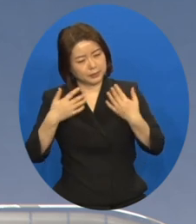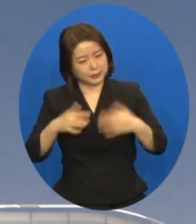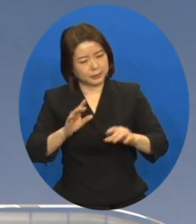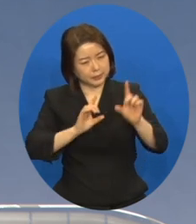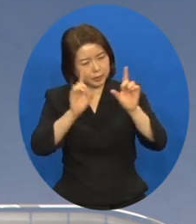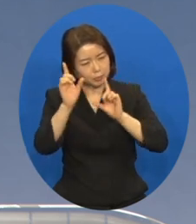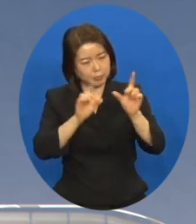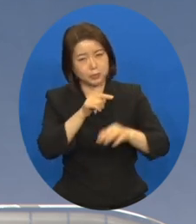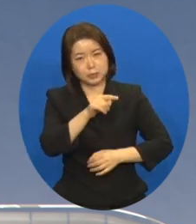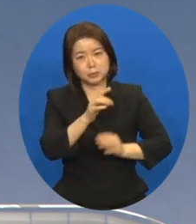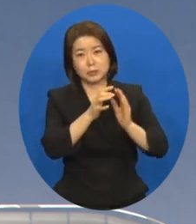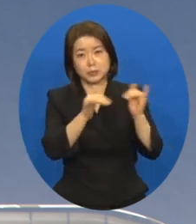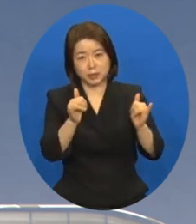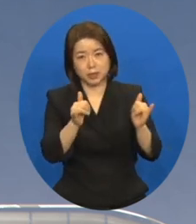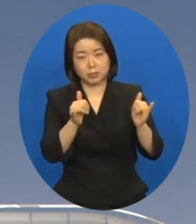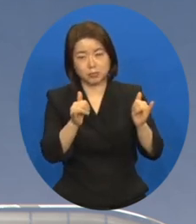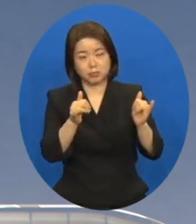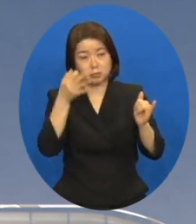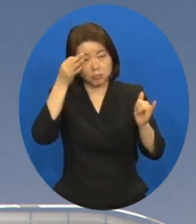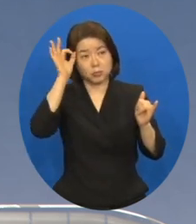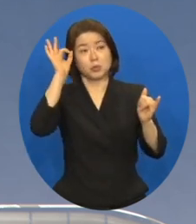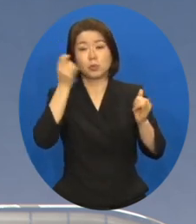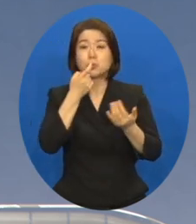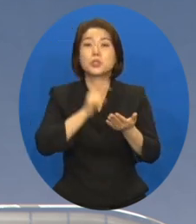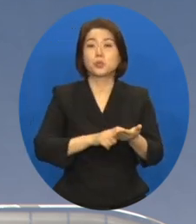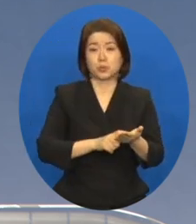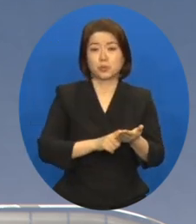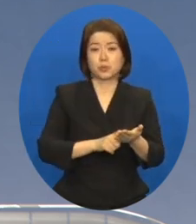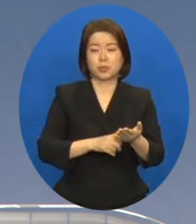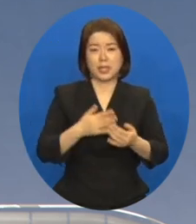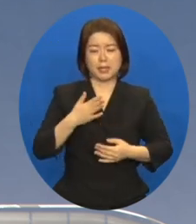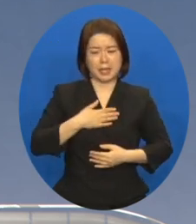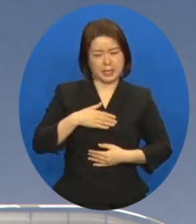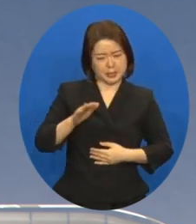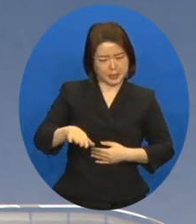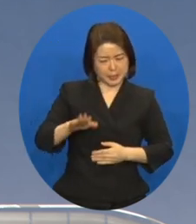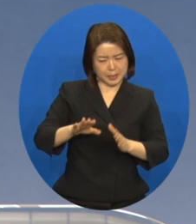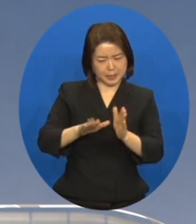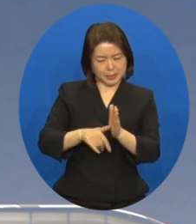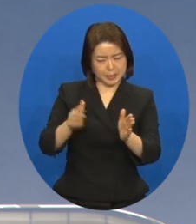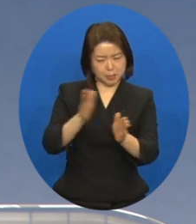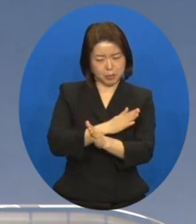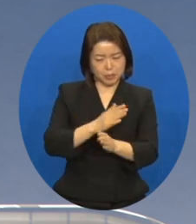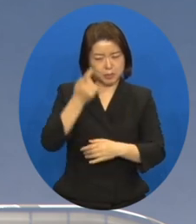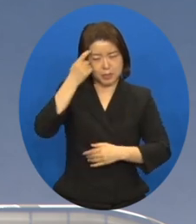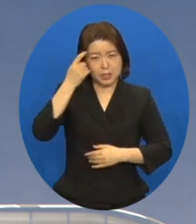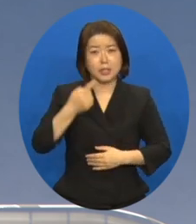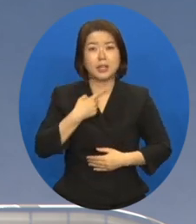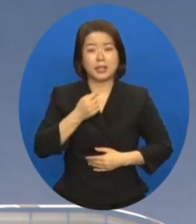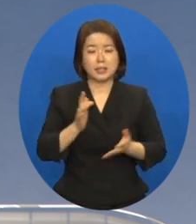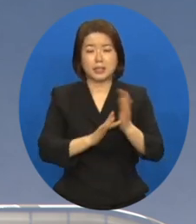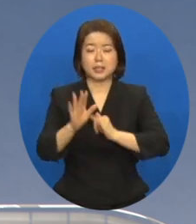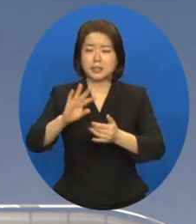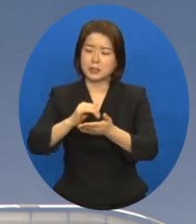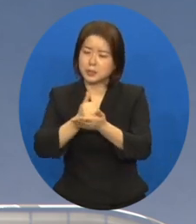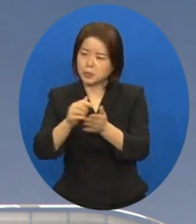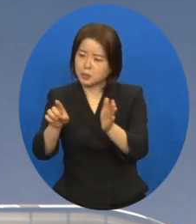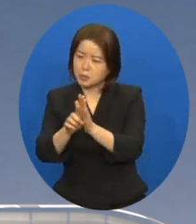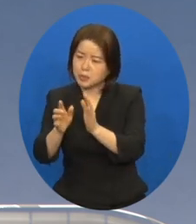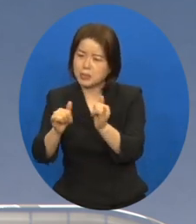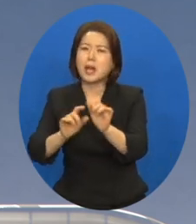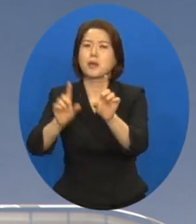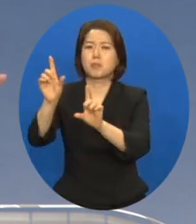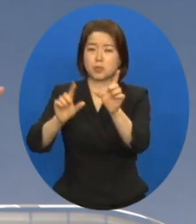형태의 사람을 그냥 떠오르기 쉬워요. 제가 어릴 때부터 생각했던 그리스도인은 그런 이미지였어요.